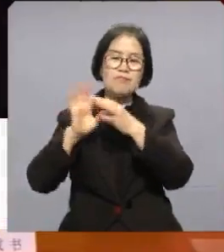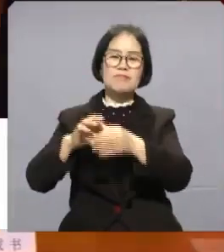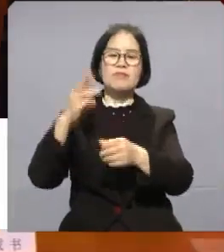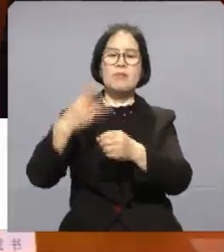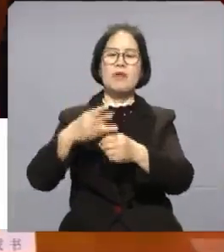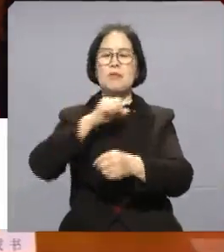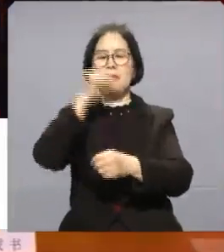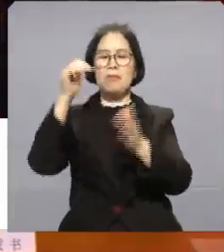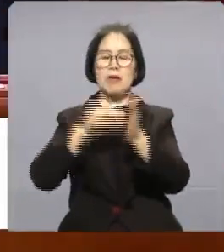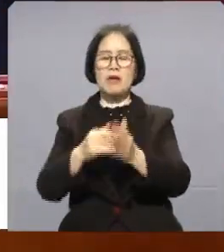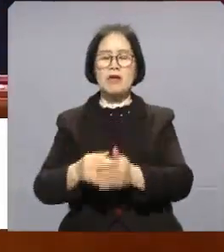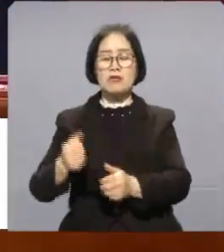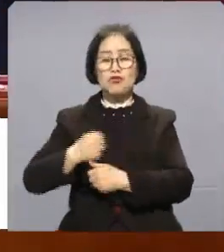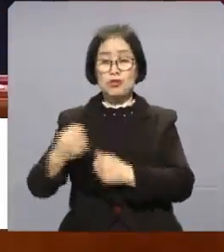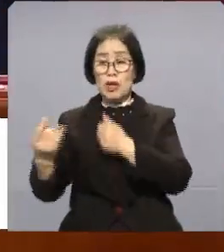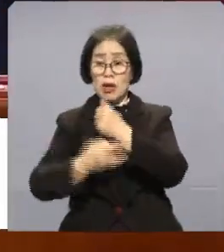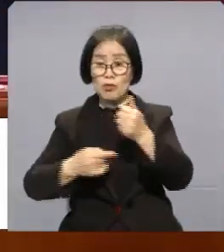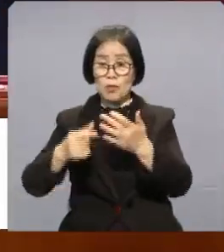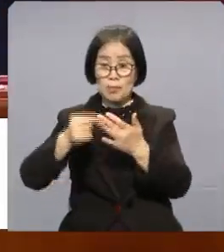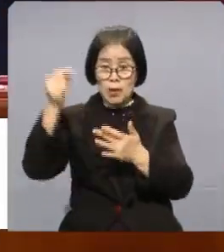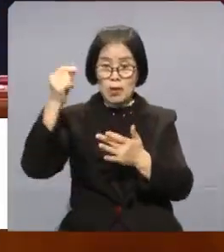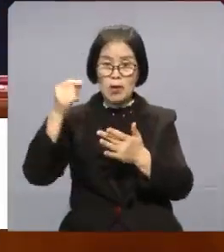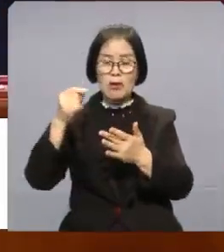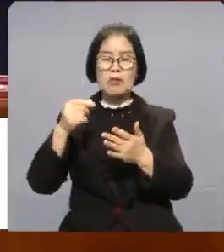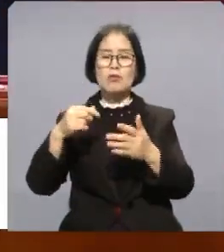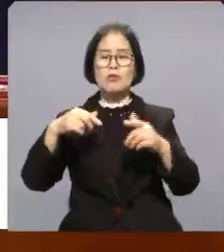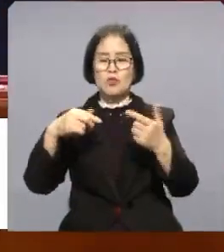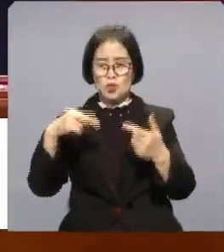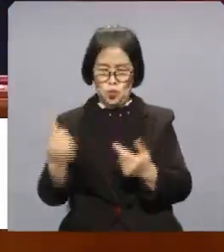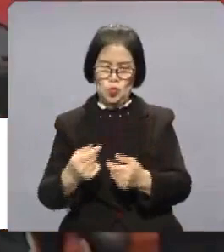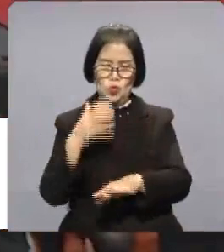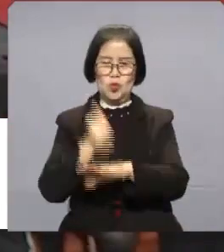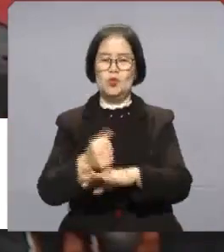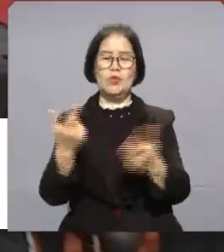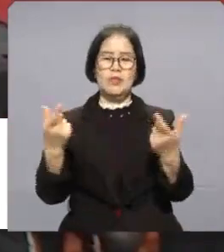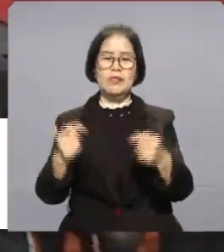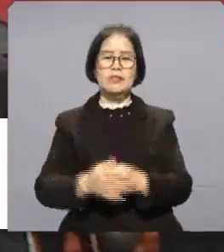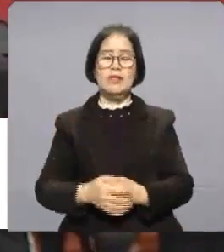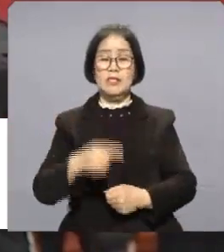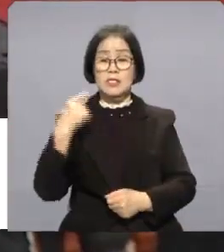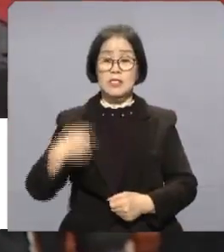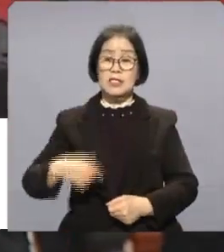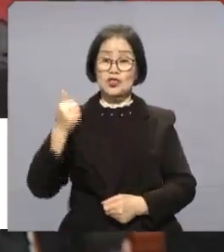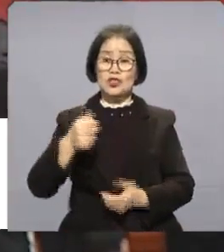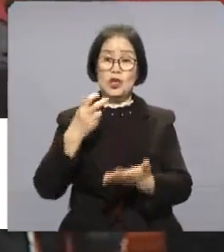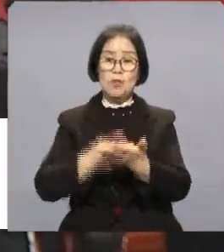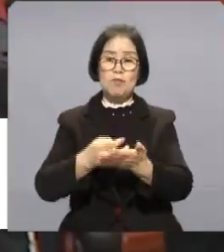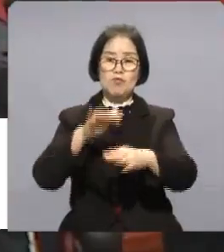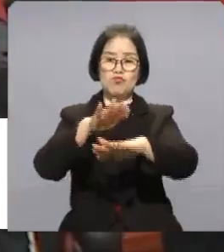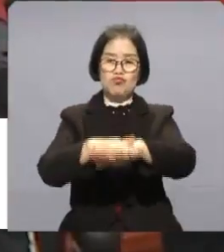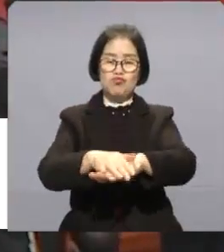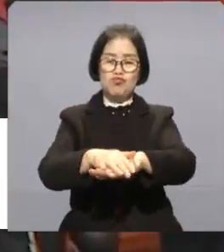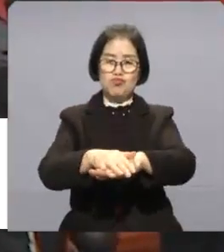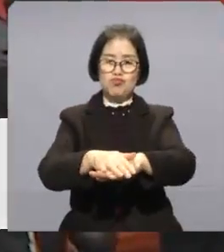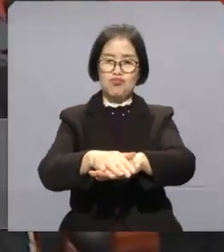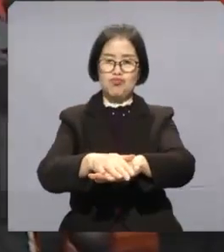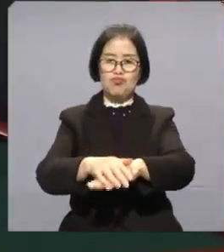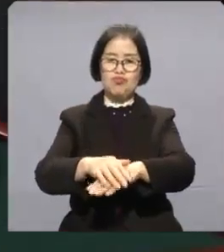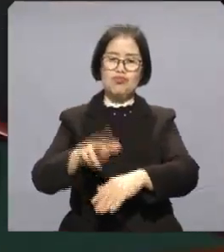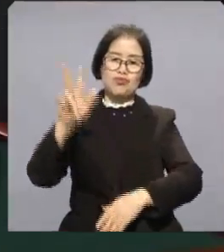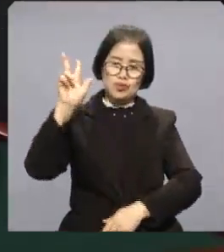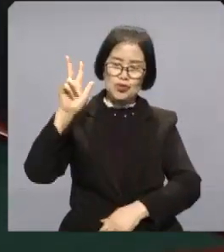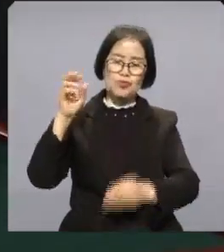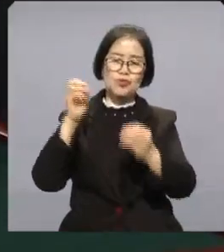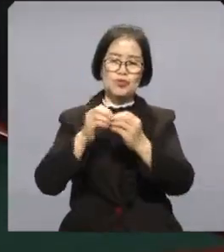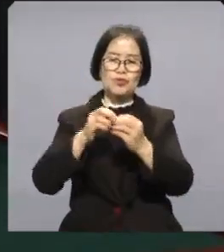국가 중앙군사위 주석선거에서도 결과는 같았습니다 시주석은 헌법 전에 손을 얹고 선서문을